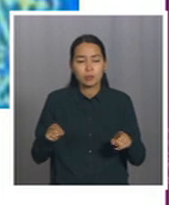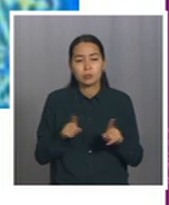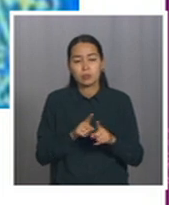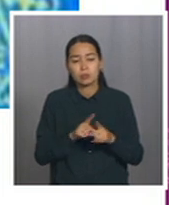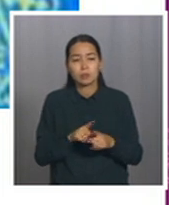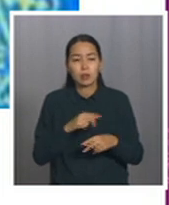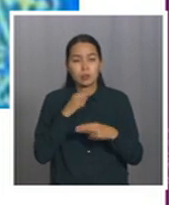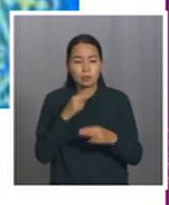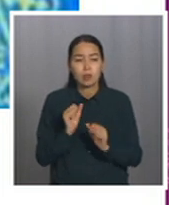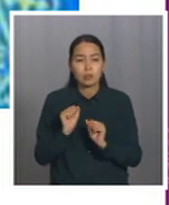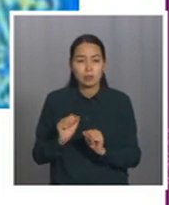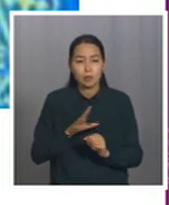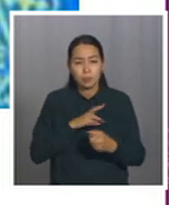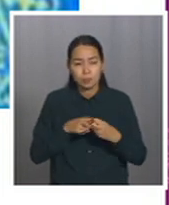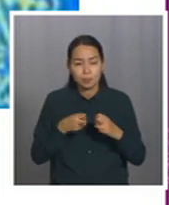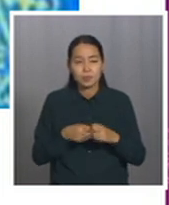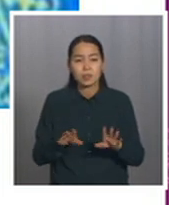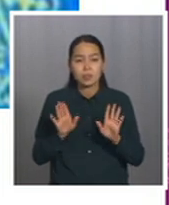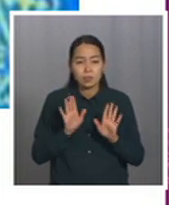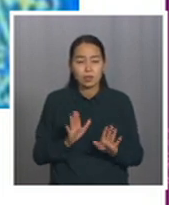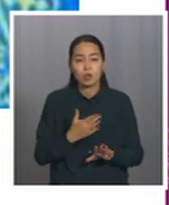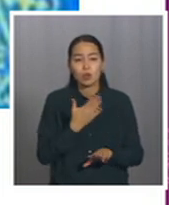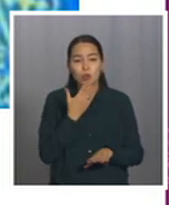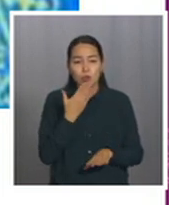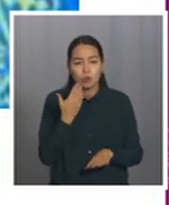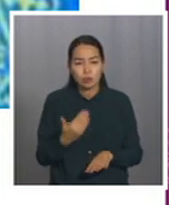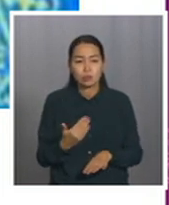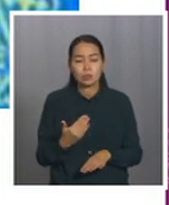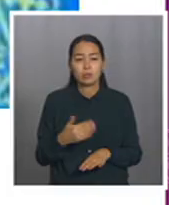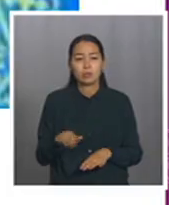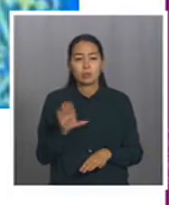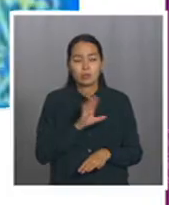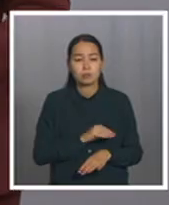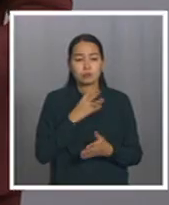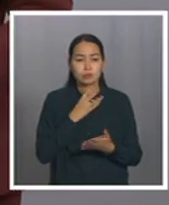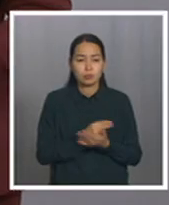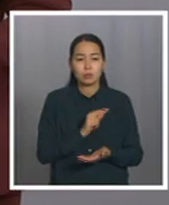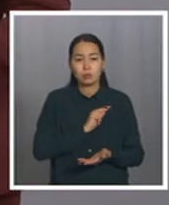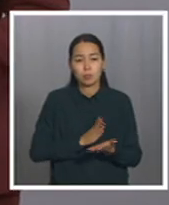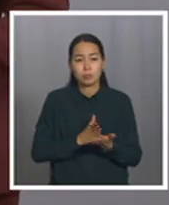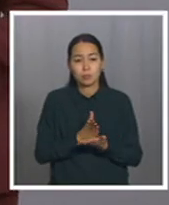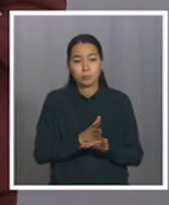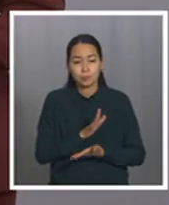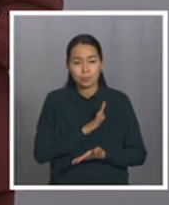тұрып, тек қана ұлттық мүддеге қызмет етті. Мінекей, мәтінді